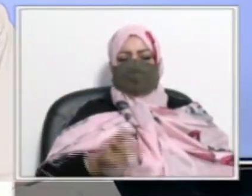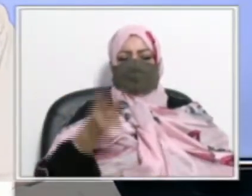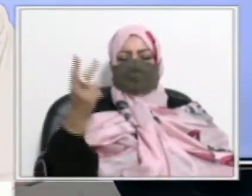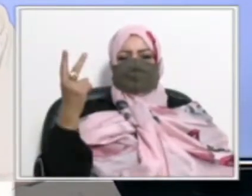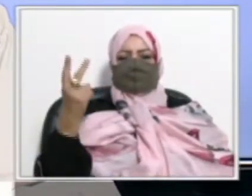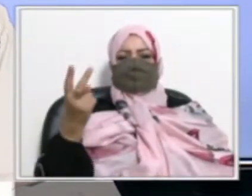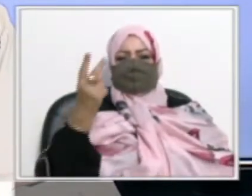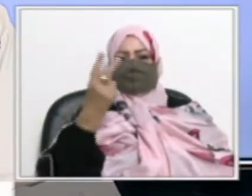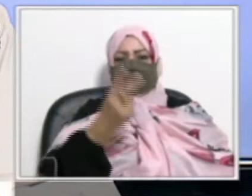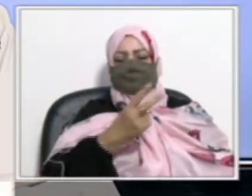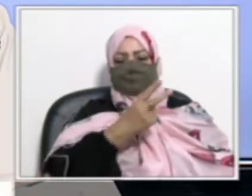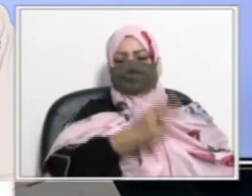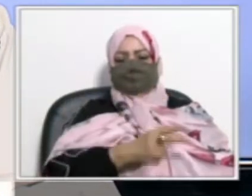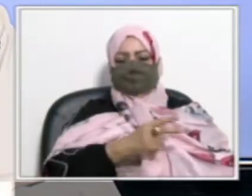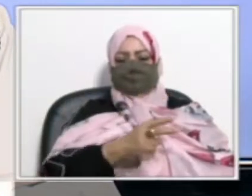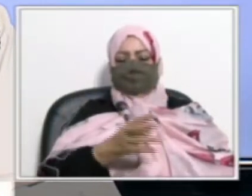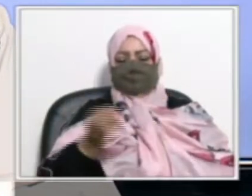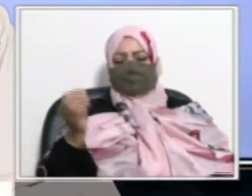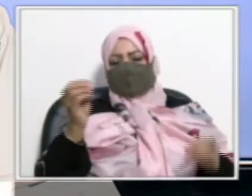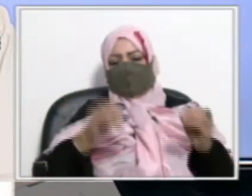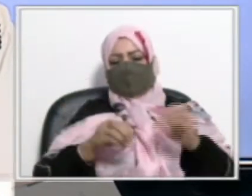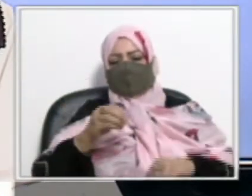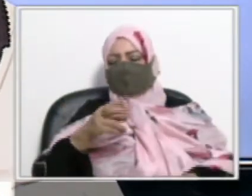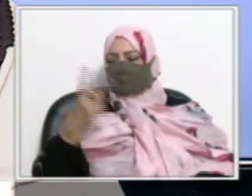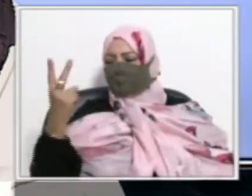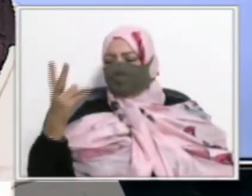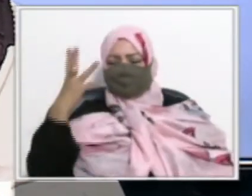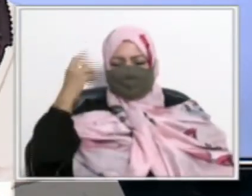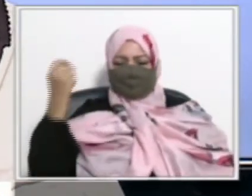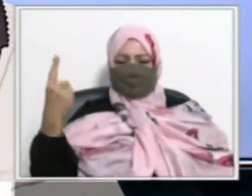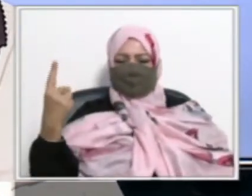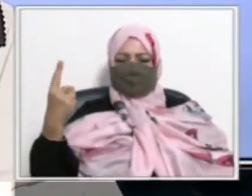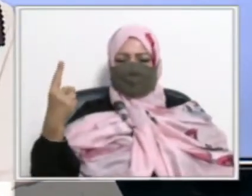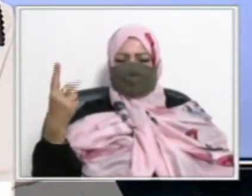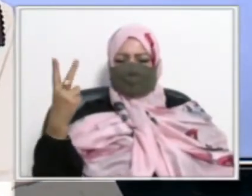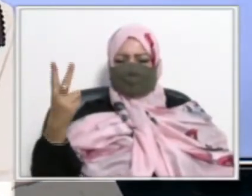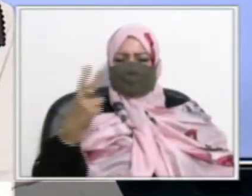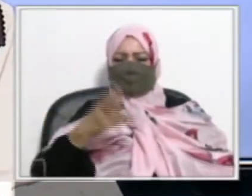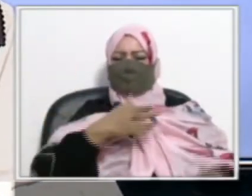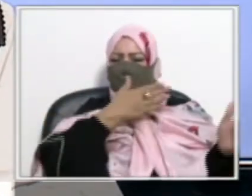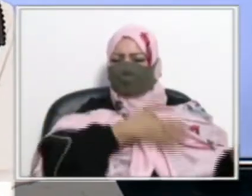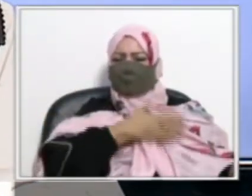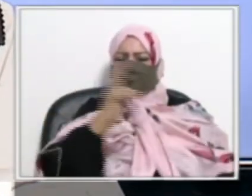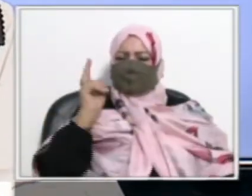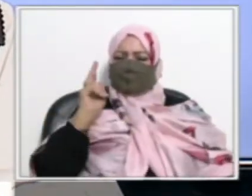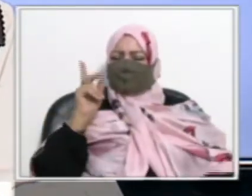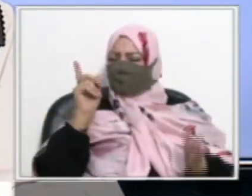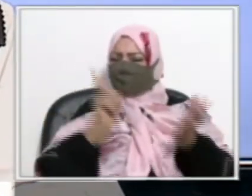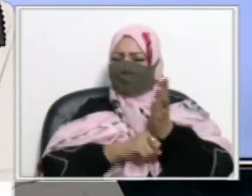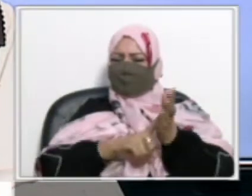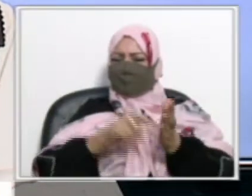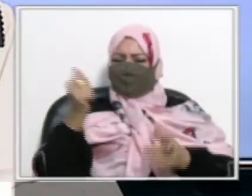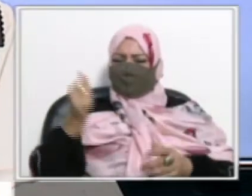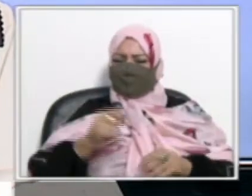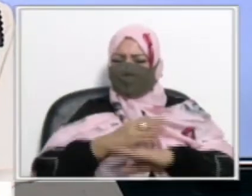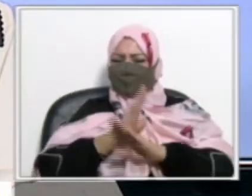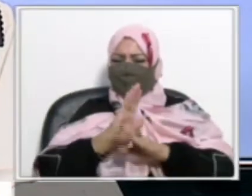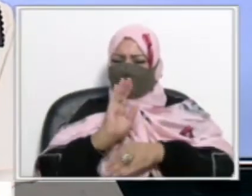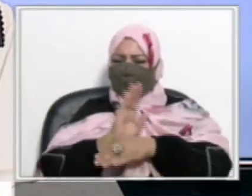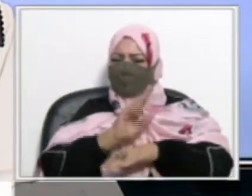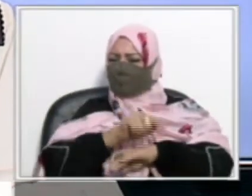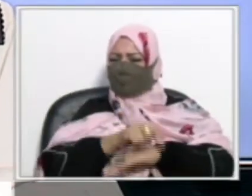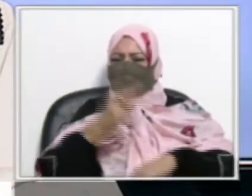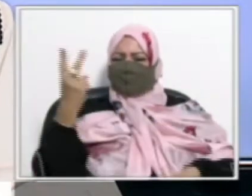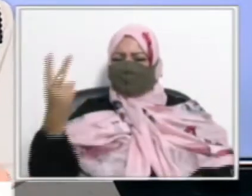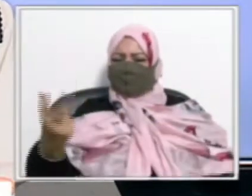وكذلك لعل مما ورد من أسئلة وتذكرته الآن، يعني هل إذا حصل خلل في